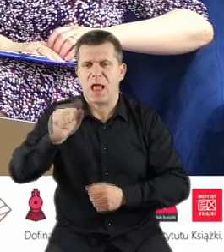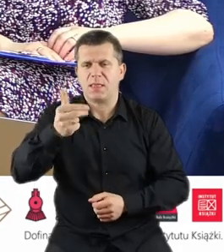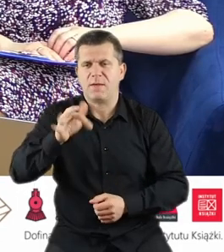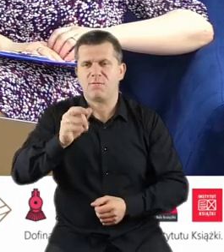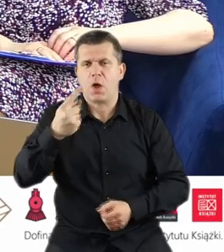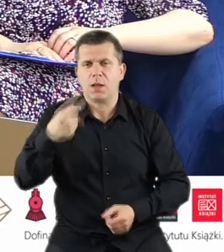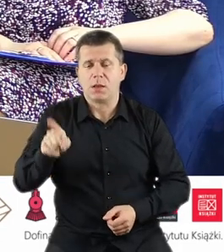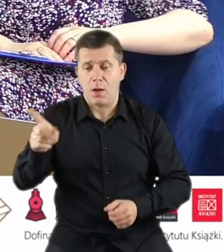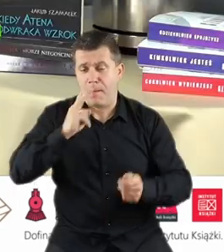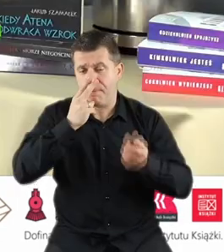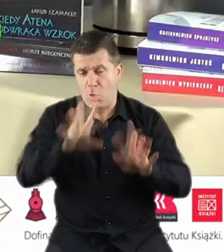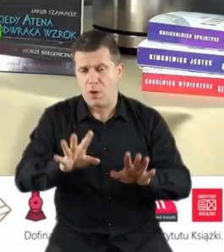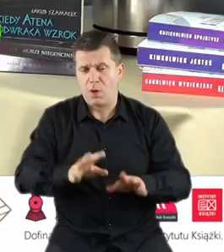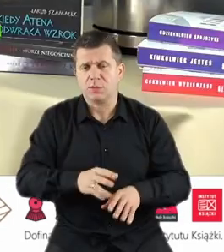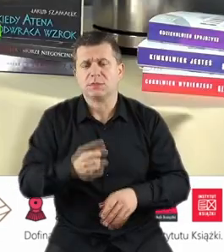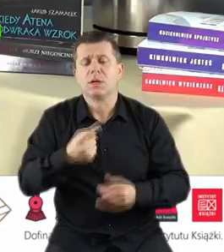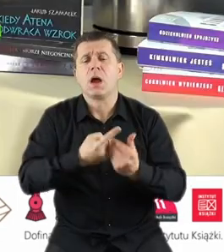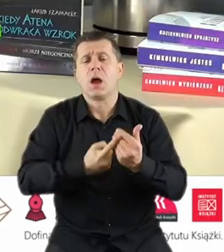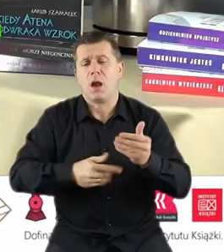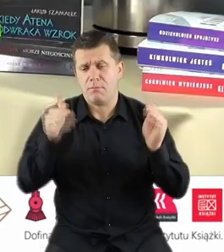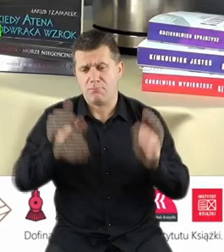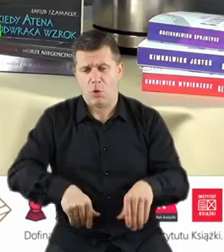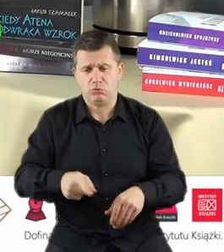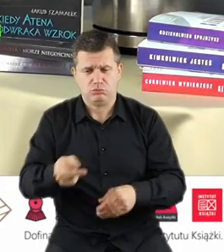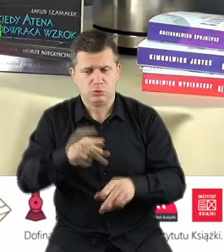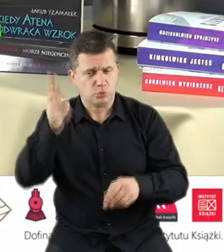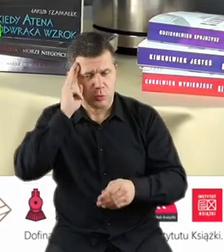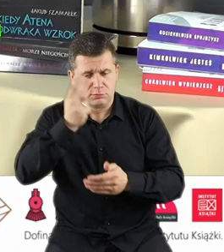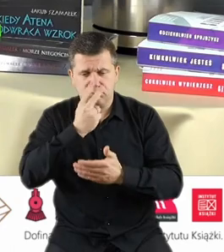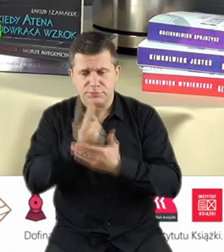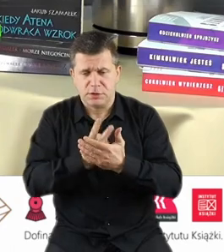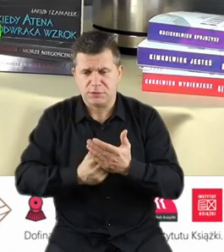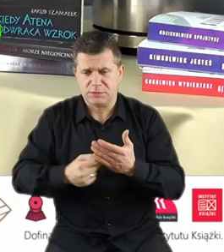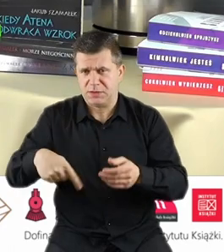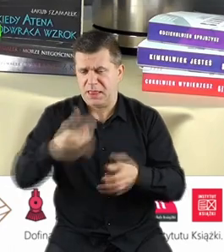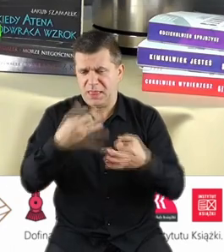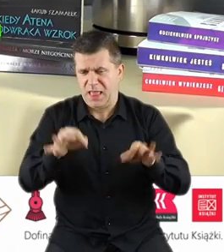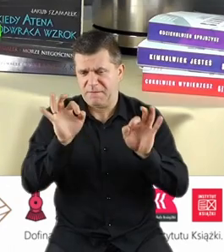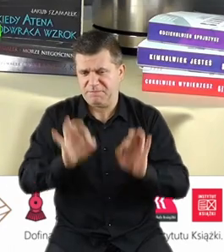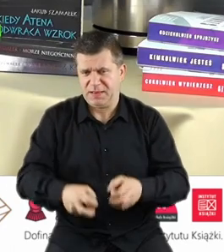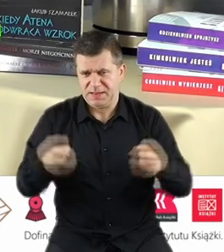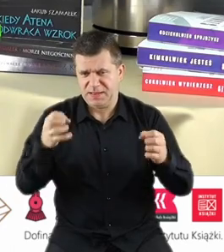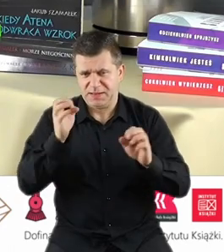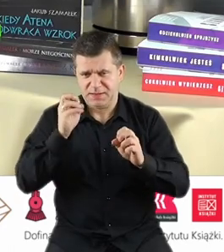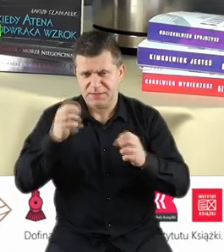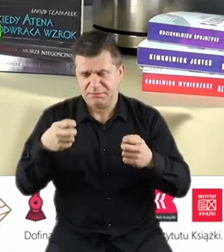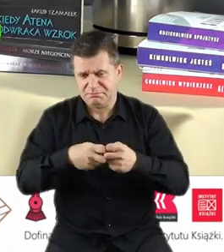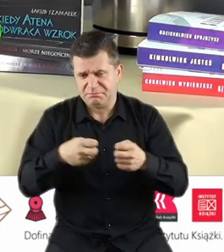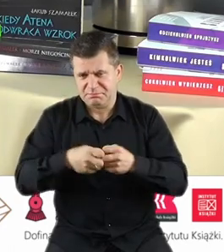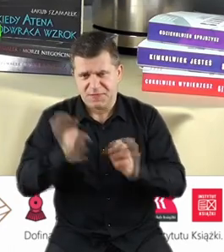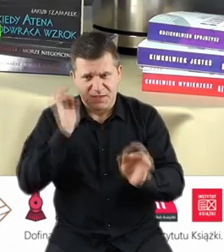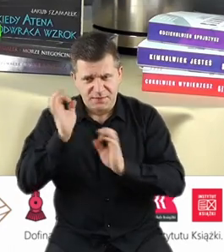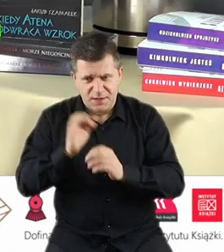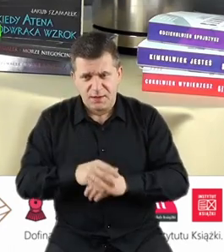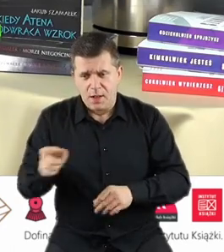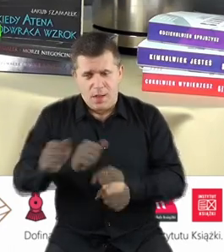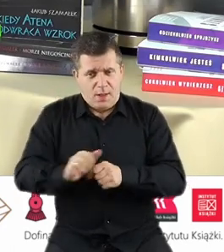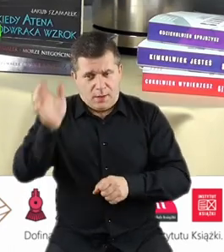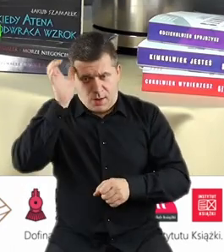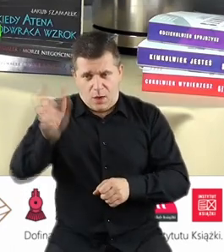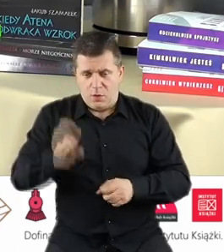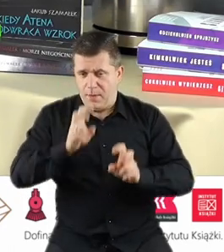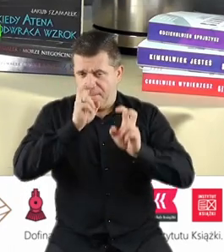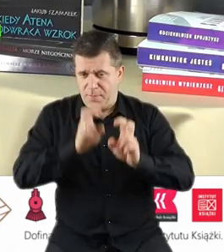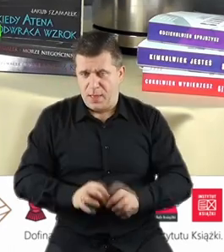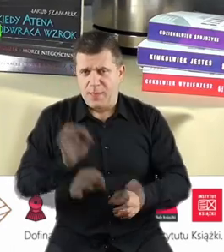właśnie rzeczy, ile można wyczytać z pozornie niewinnych informacji. I on jest autorem tych badań, które na pewno jakby i